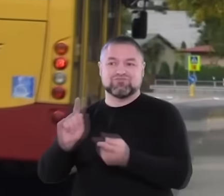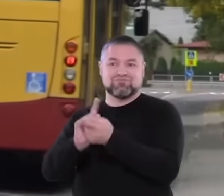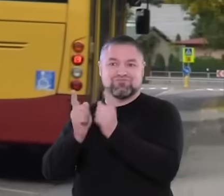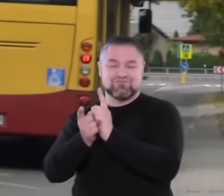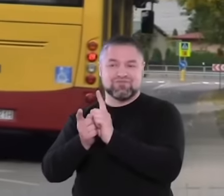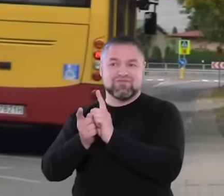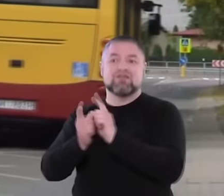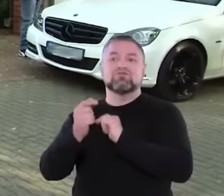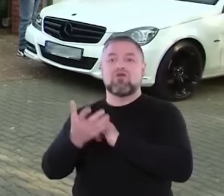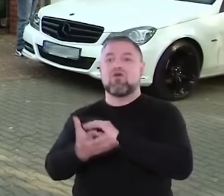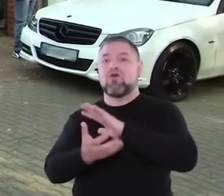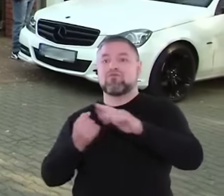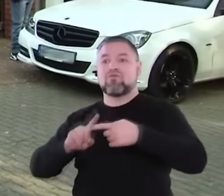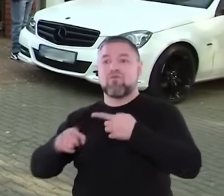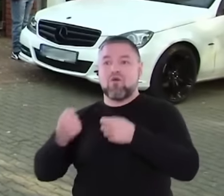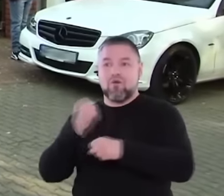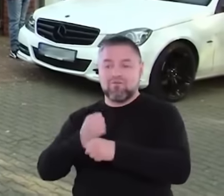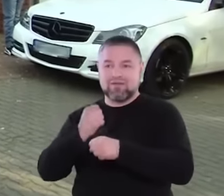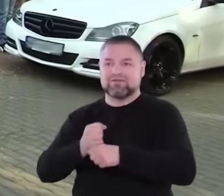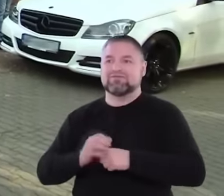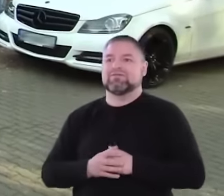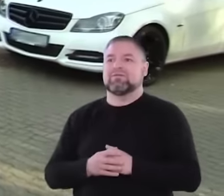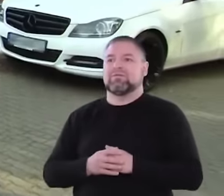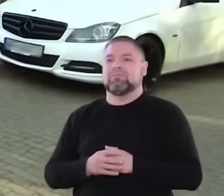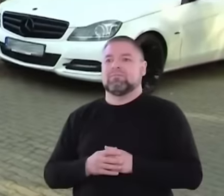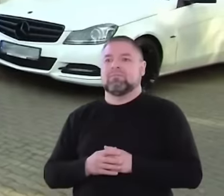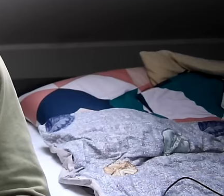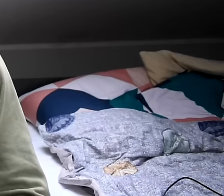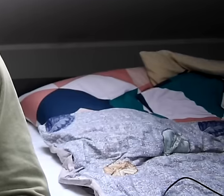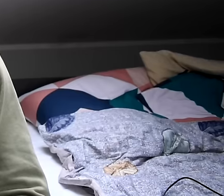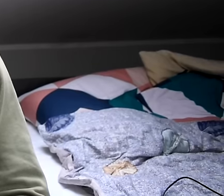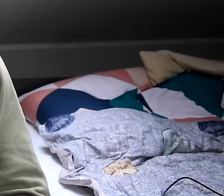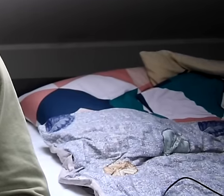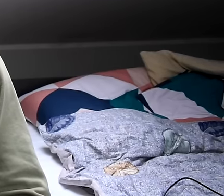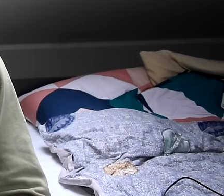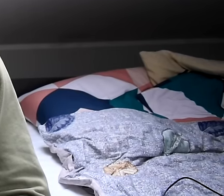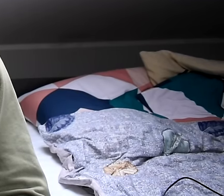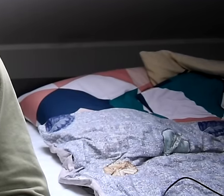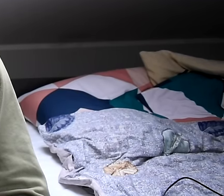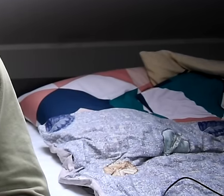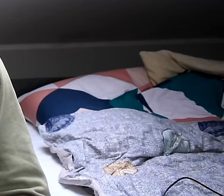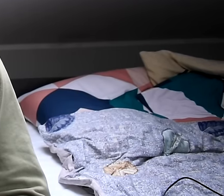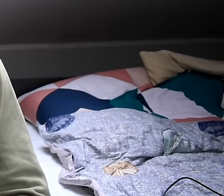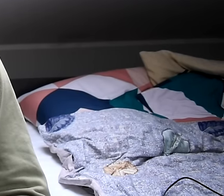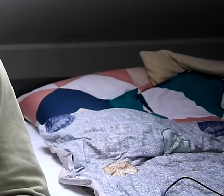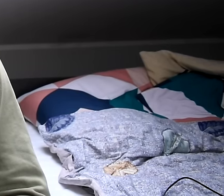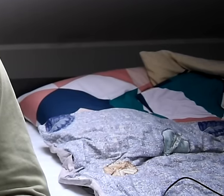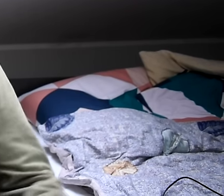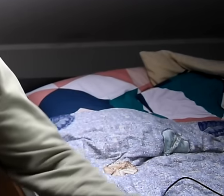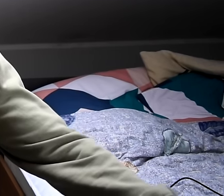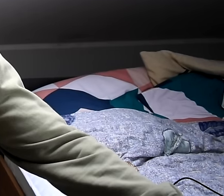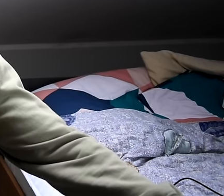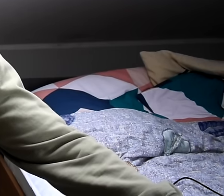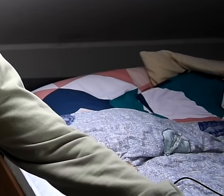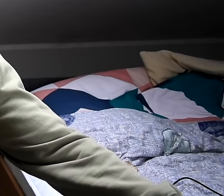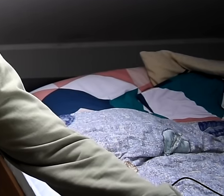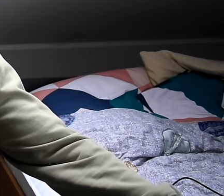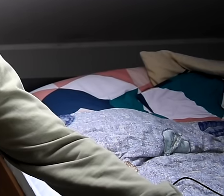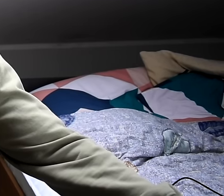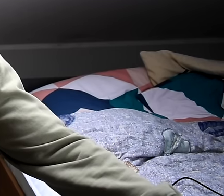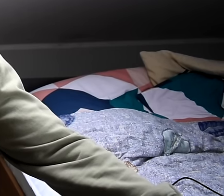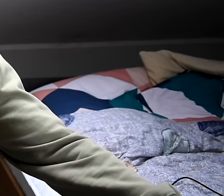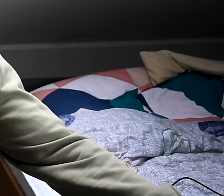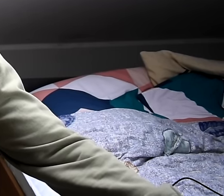odbierze go po pracy. Ja na pewno nie skorzystam. Ale ja naprawdę wiele Łysy już bajeruje, nie? Ten Łysy to jest też niezły chuj. A teraz brakuje, żeby ta